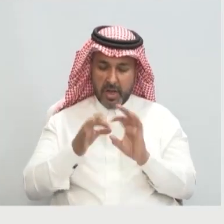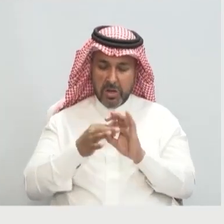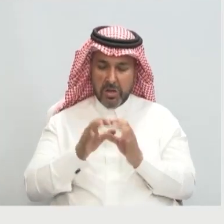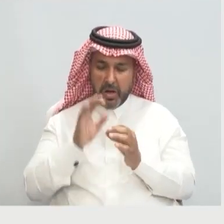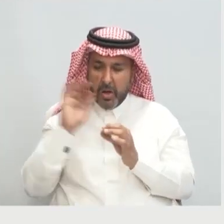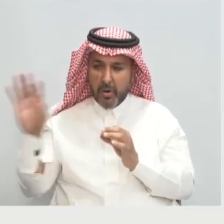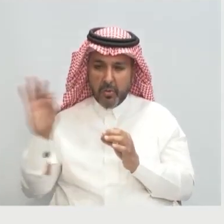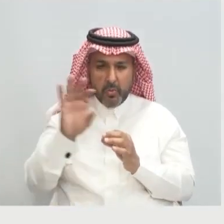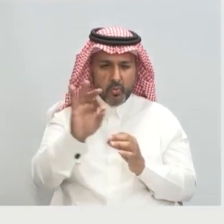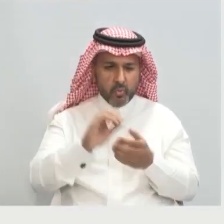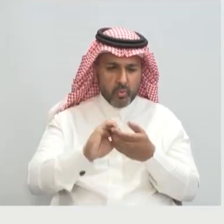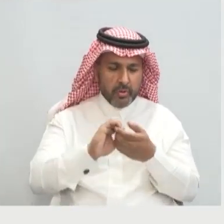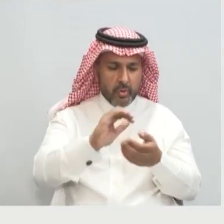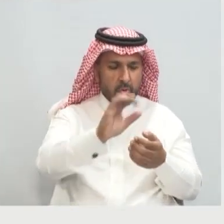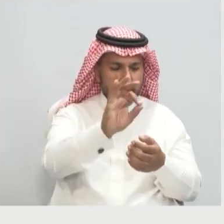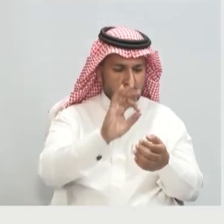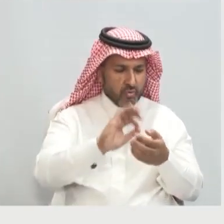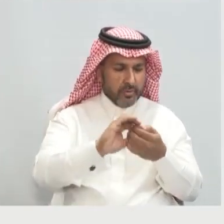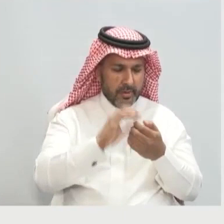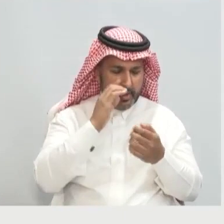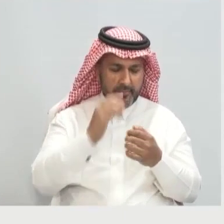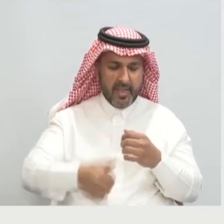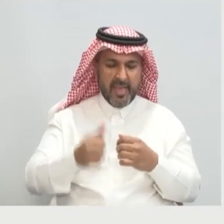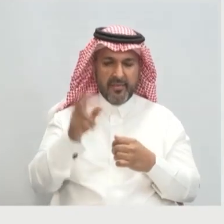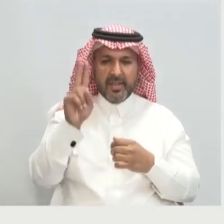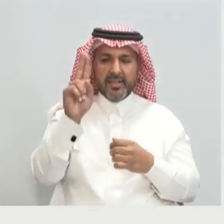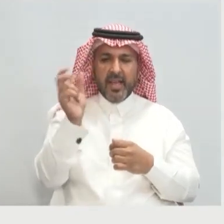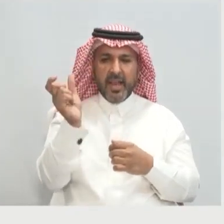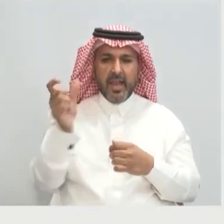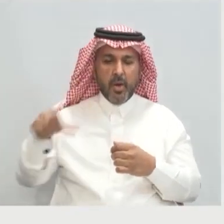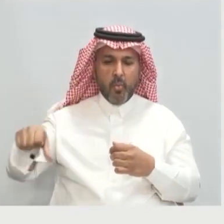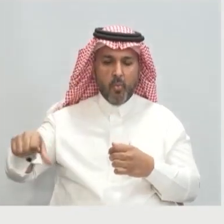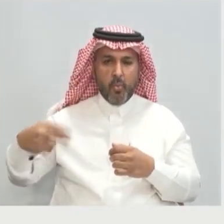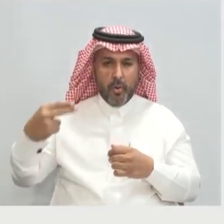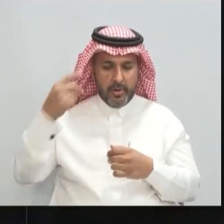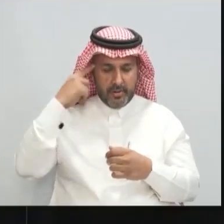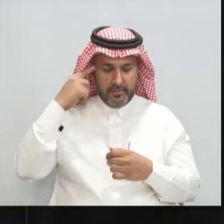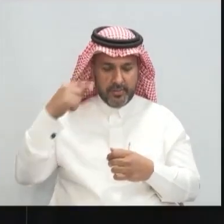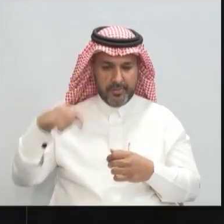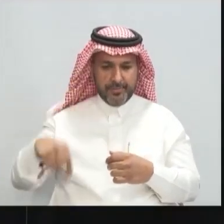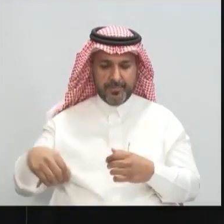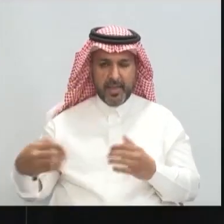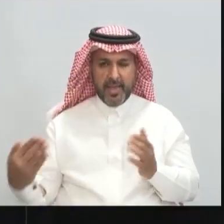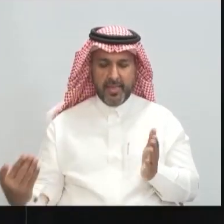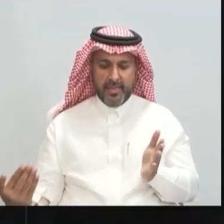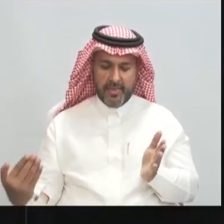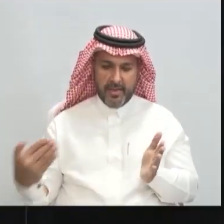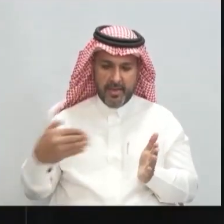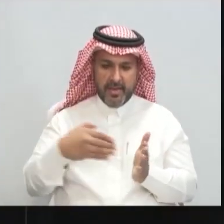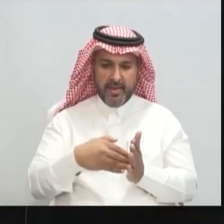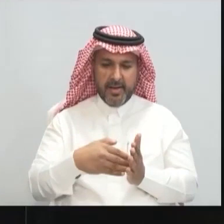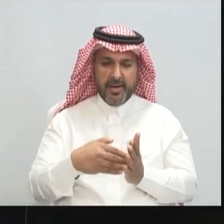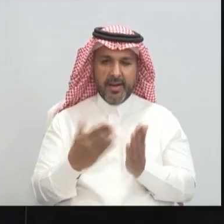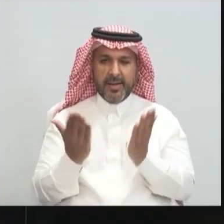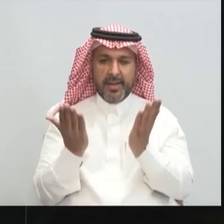والادارات لكي تستفيد من عمليه التواصل ما بين الموظفين الى هنا اعزائنا الطلاب